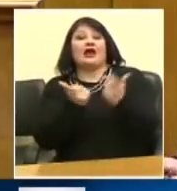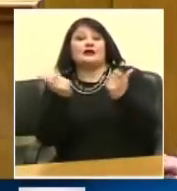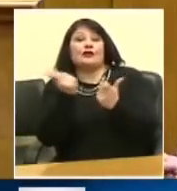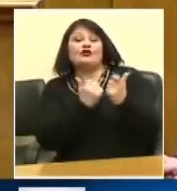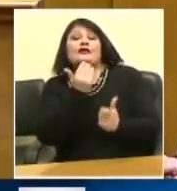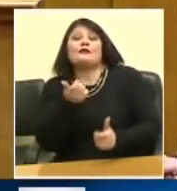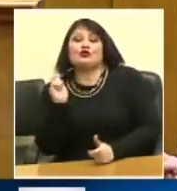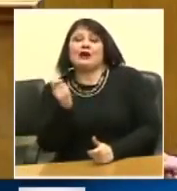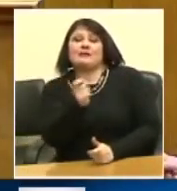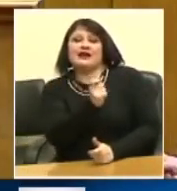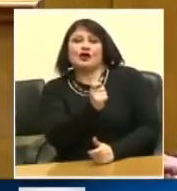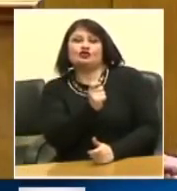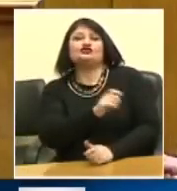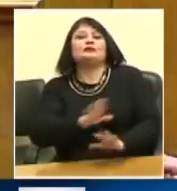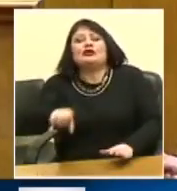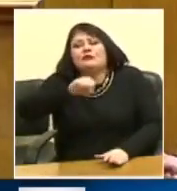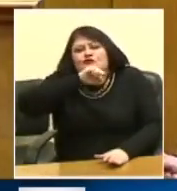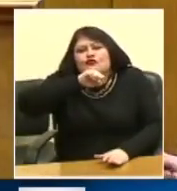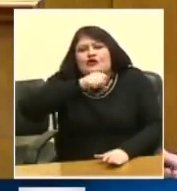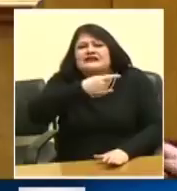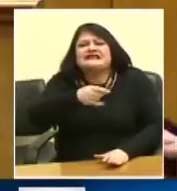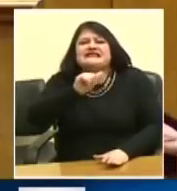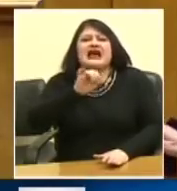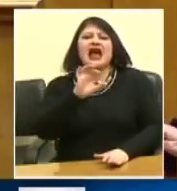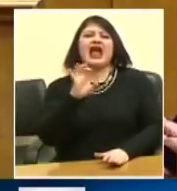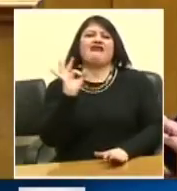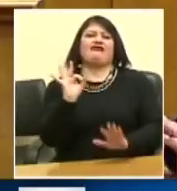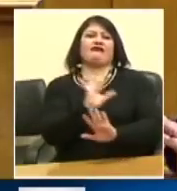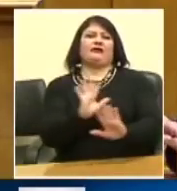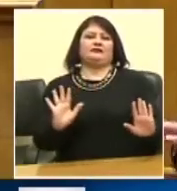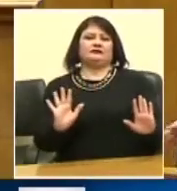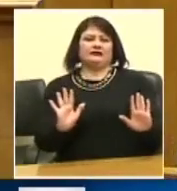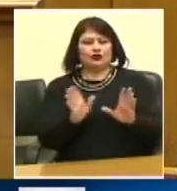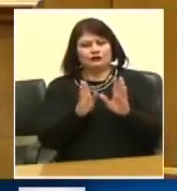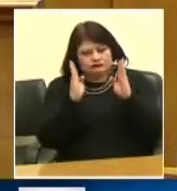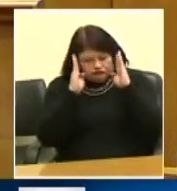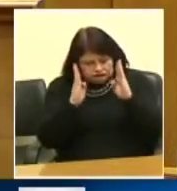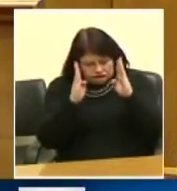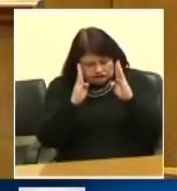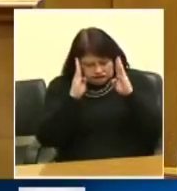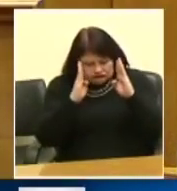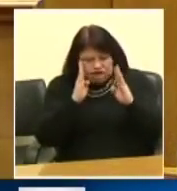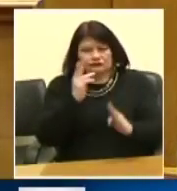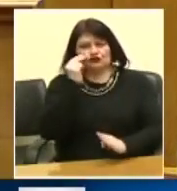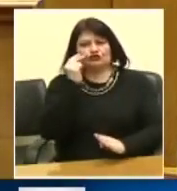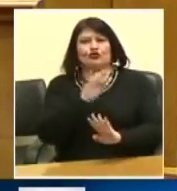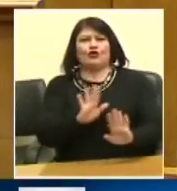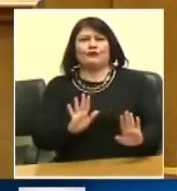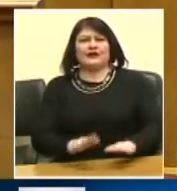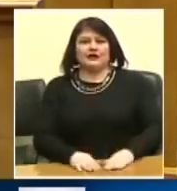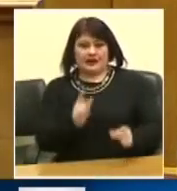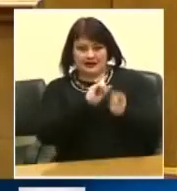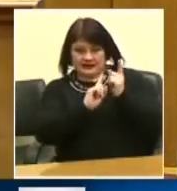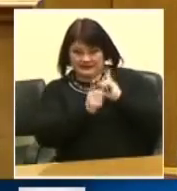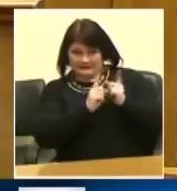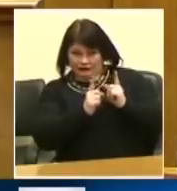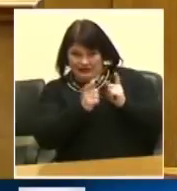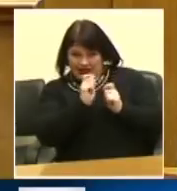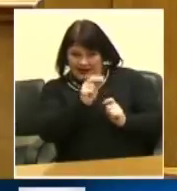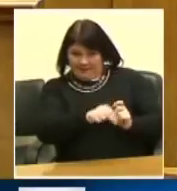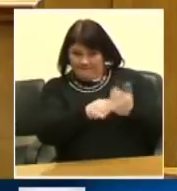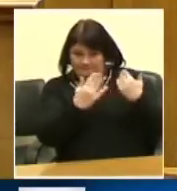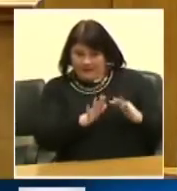κάματε. ΖΑΕΦ και ξερό ψωμί. Λες και δεν είχαμε άλλο πρόβλημα. Τα θυμηθήκατε όλα αυτά μετά την ψήφιση συμφωνίας. Μόλις ψηφίσατε,